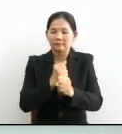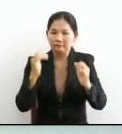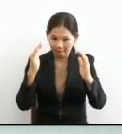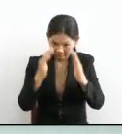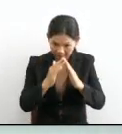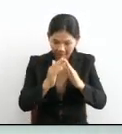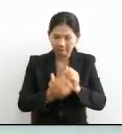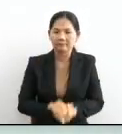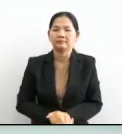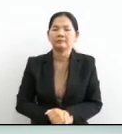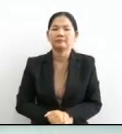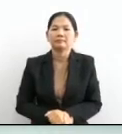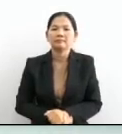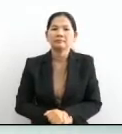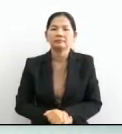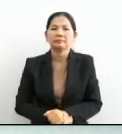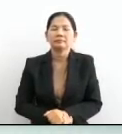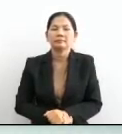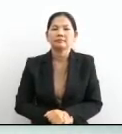thằng ác khăn nìa.